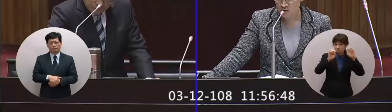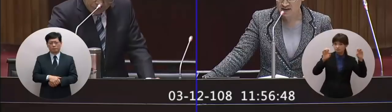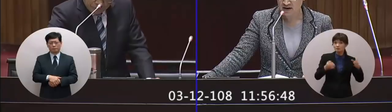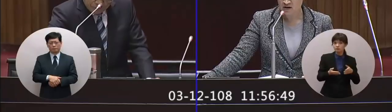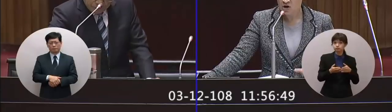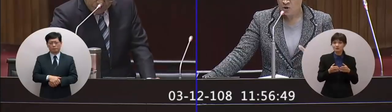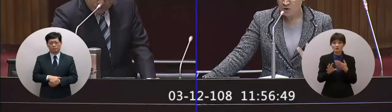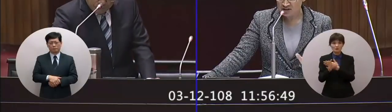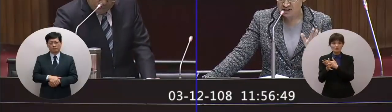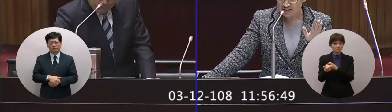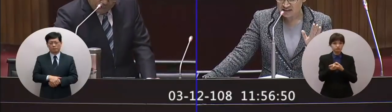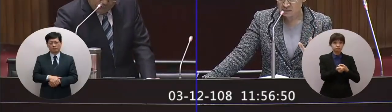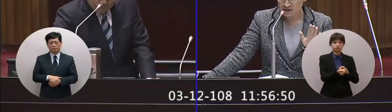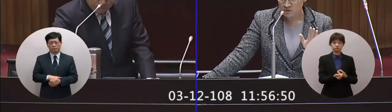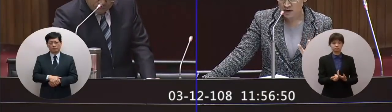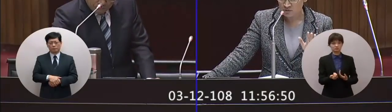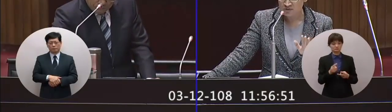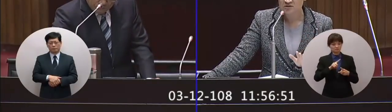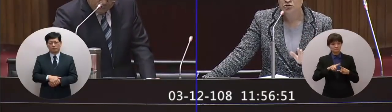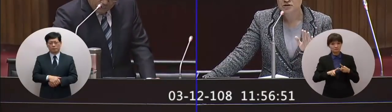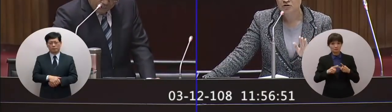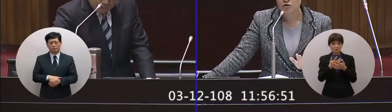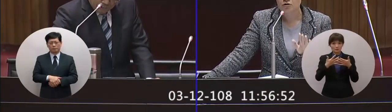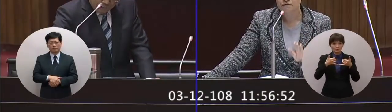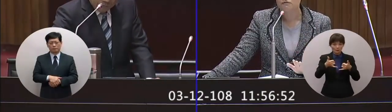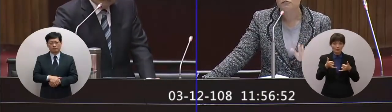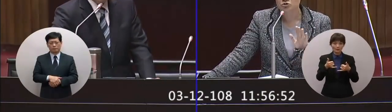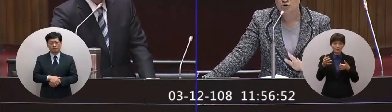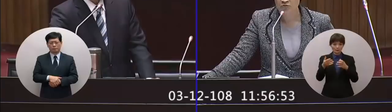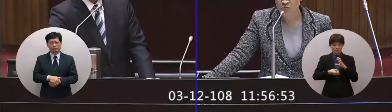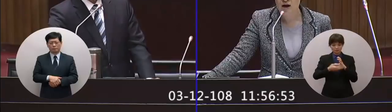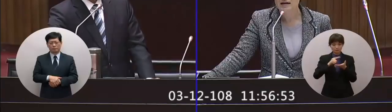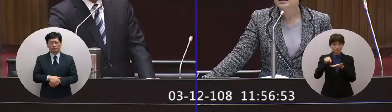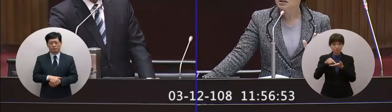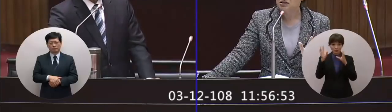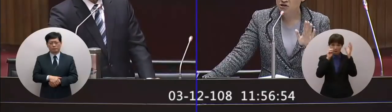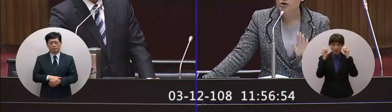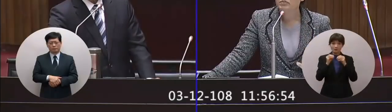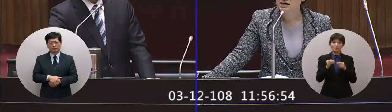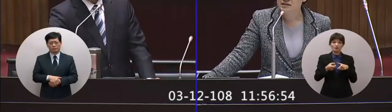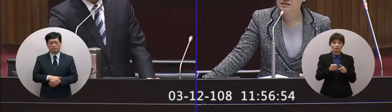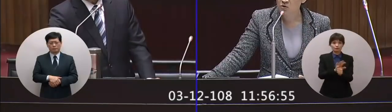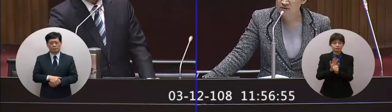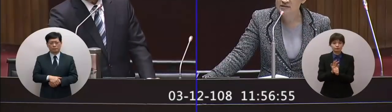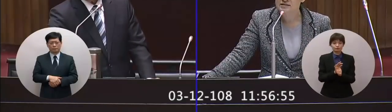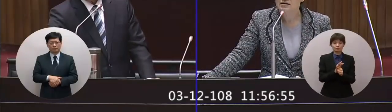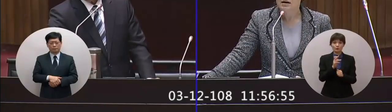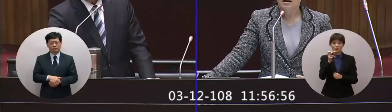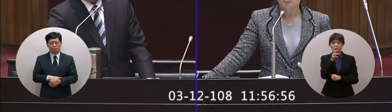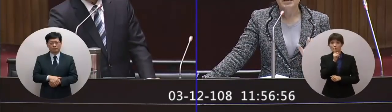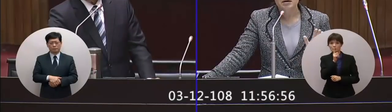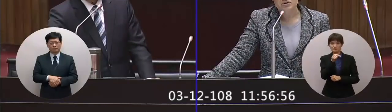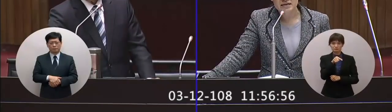国际的观光也好，或者是基本的网络资讯和公共服务的双语化，其实都会面临一些困